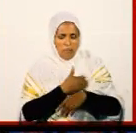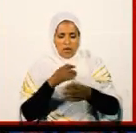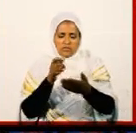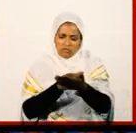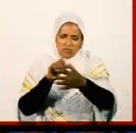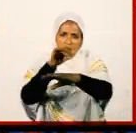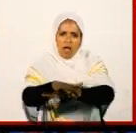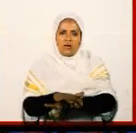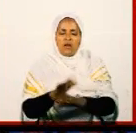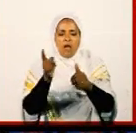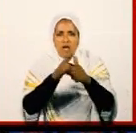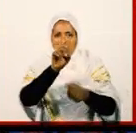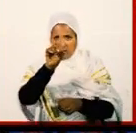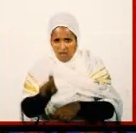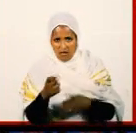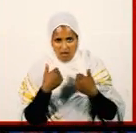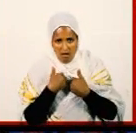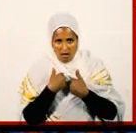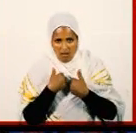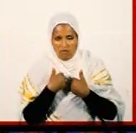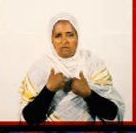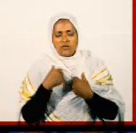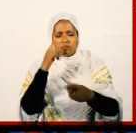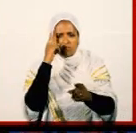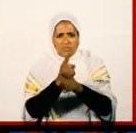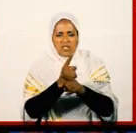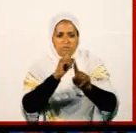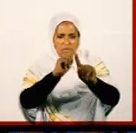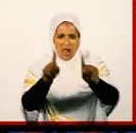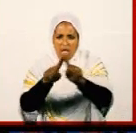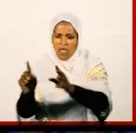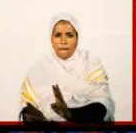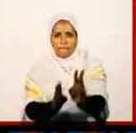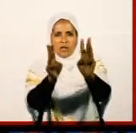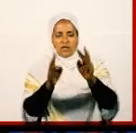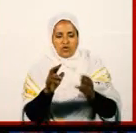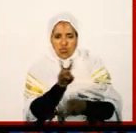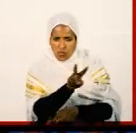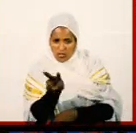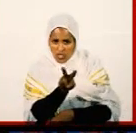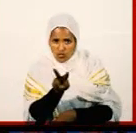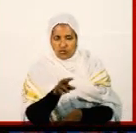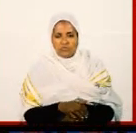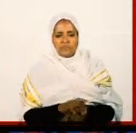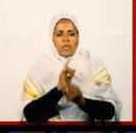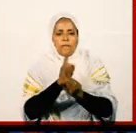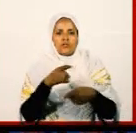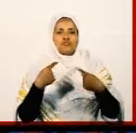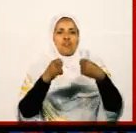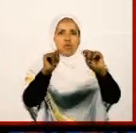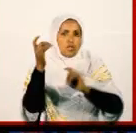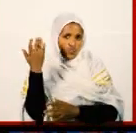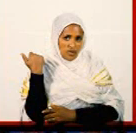ክፍላችን የላኩት አንድ ጥያቄ አለ። በእርግጥ በተለያዩ መንገዶች ሁለታችሁም